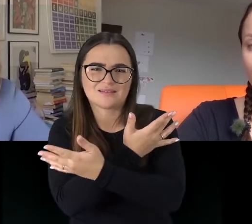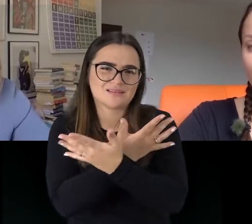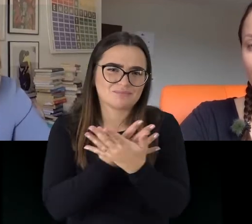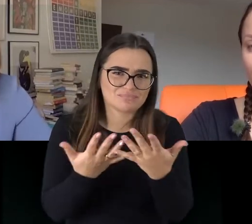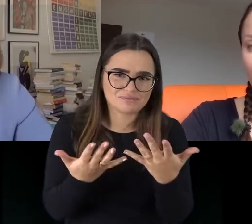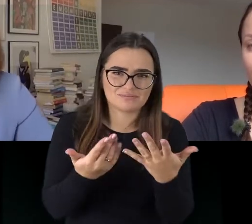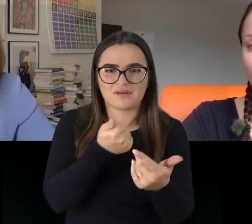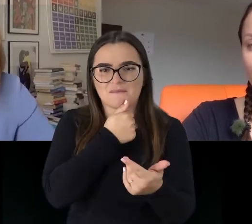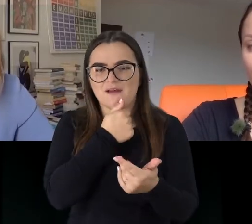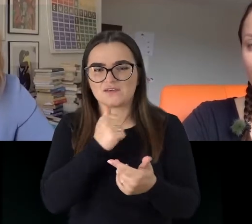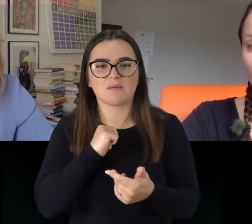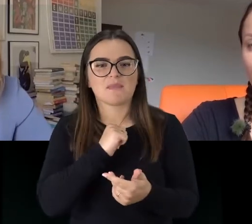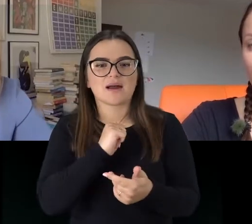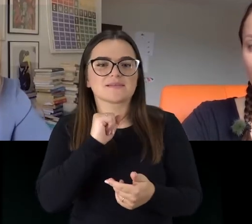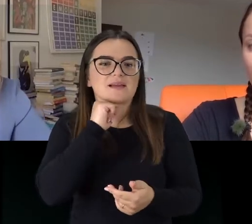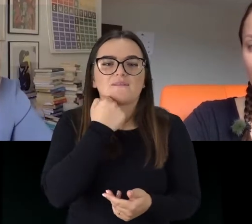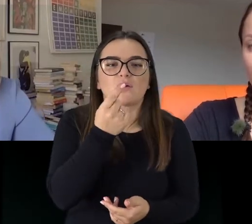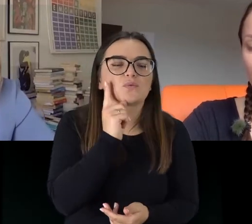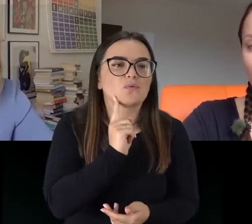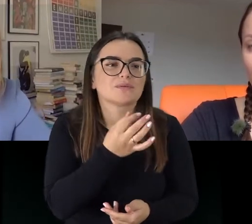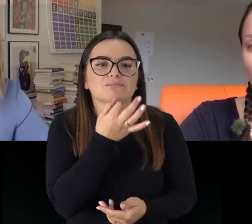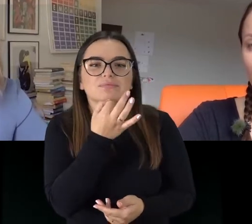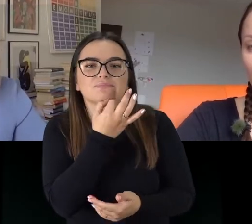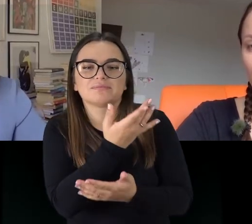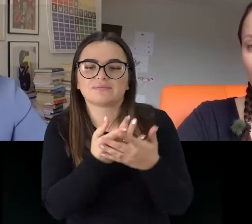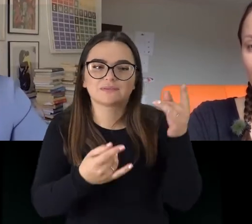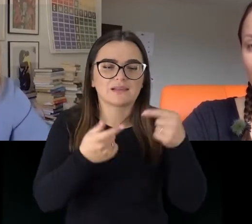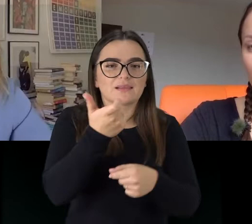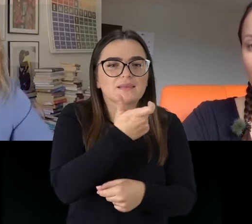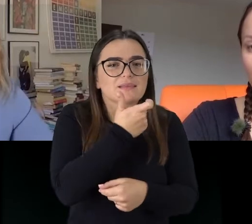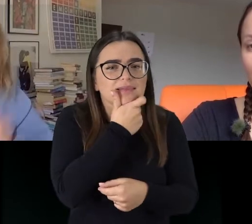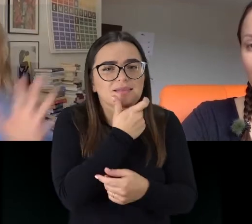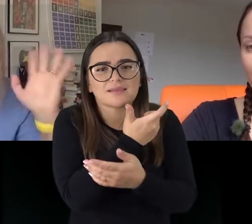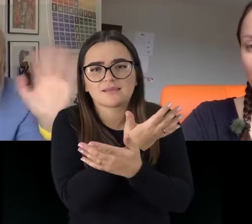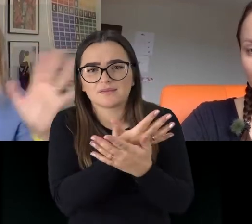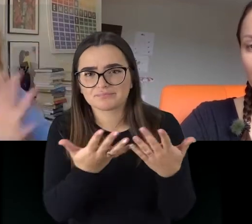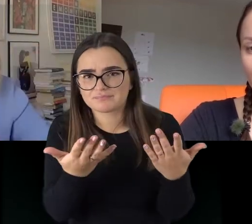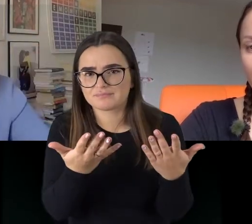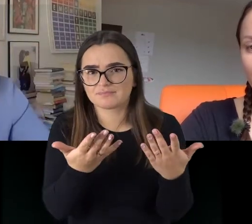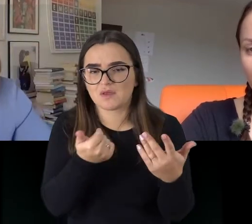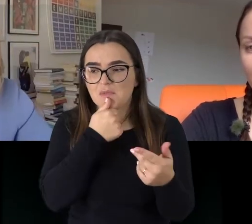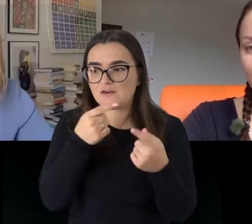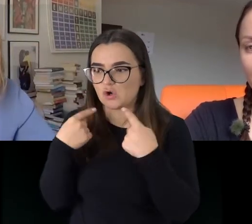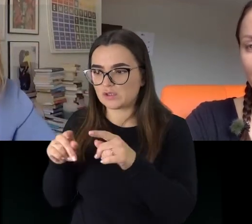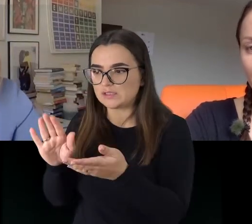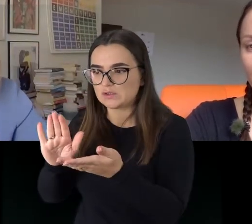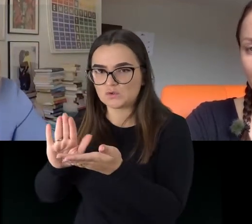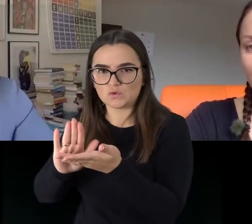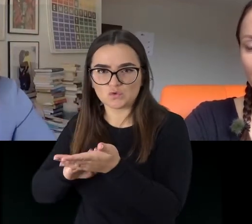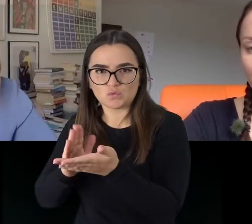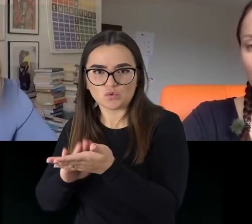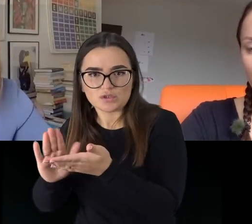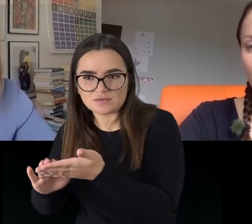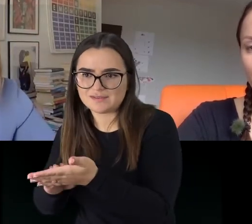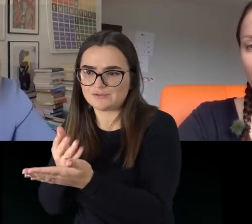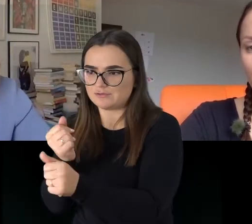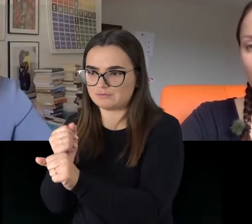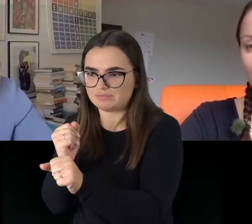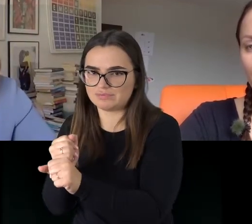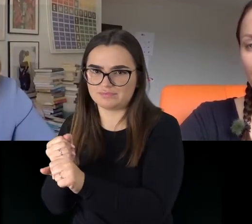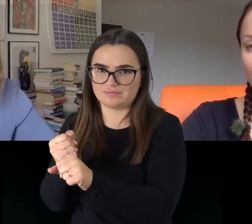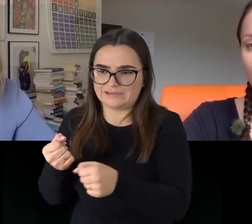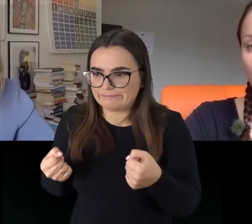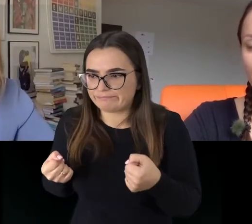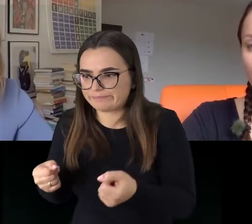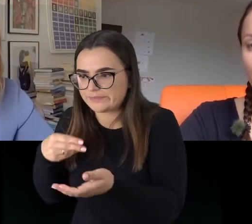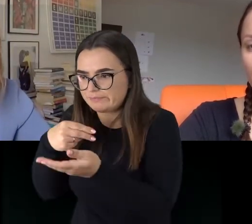žaidimus, arba veikia ką nori, žiūri televizorių, bet toms į kitas tepa sumuštinius, tempia maišus iš parduotuvių,